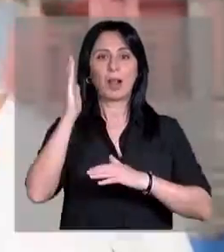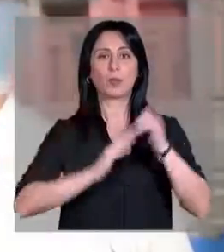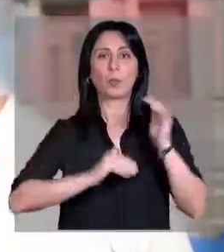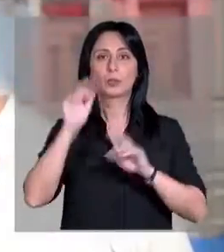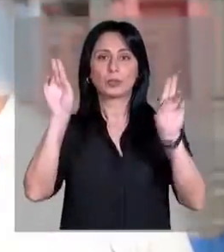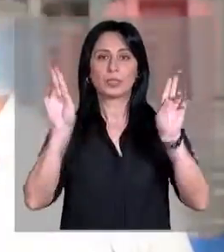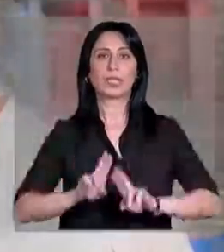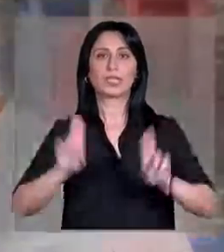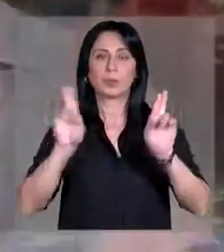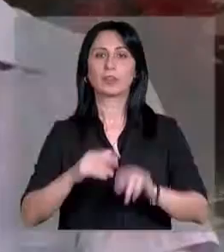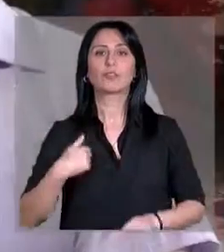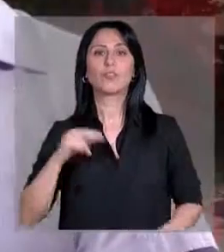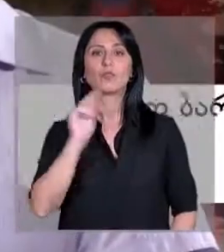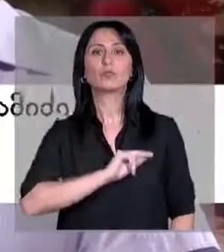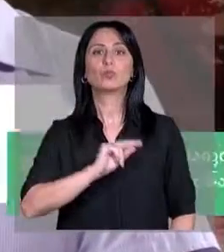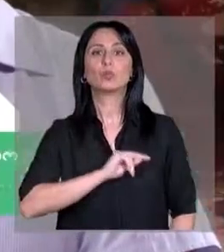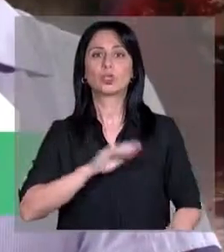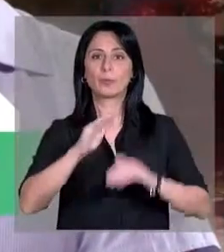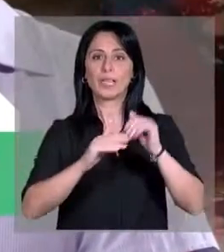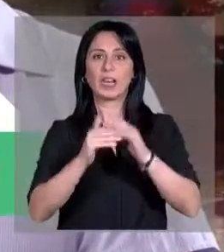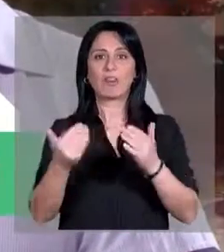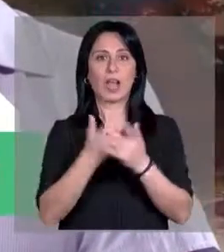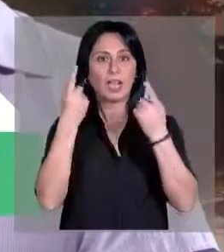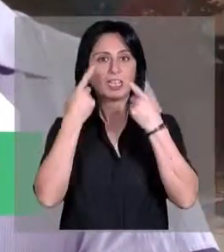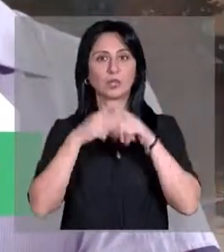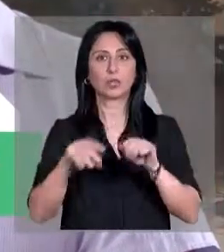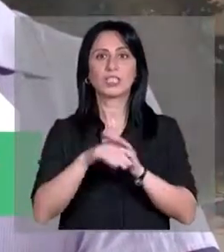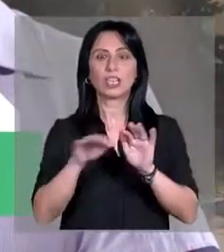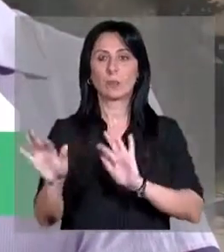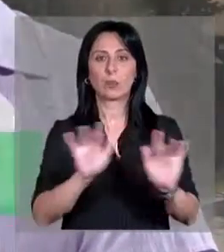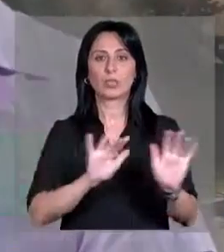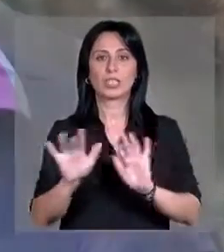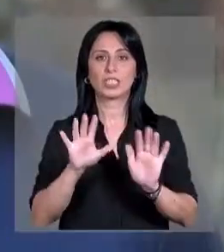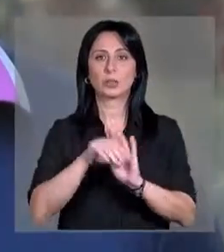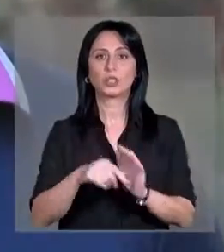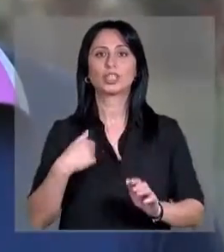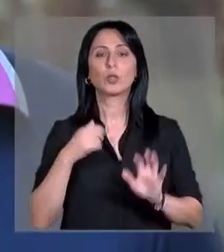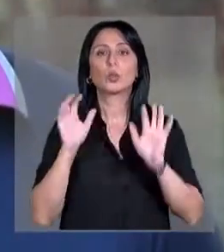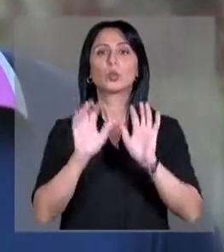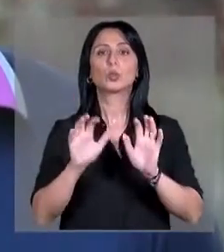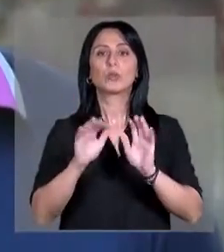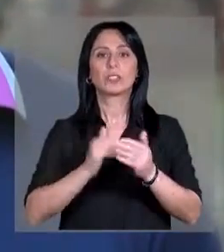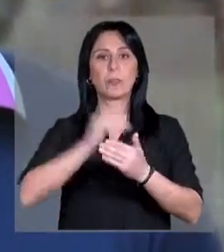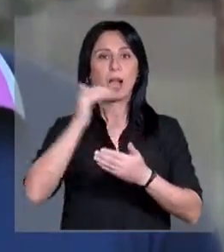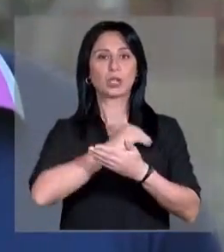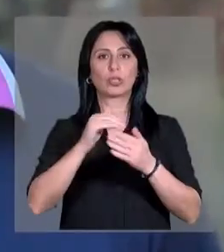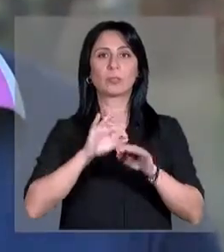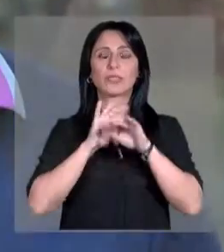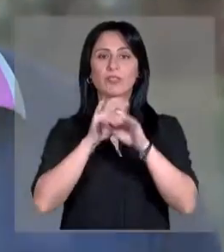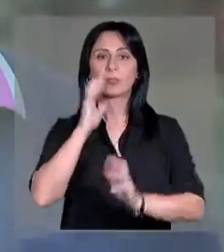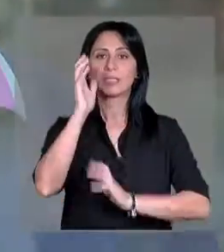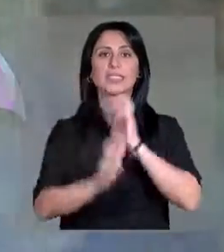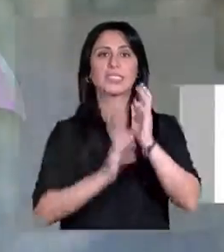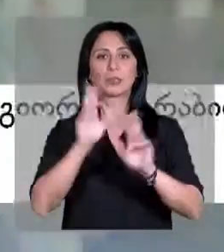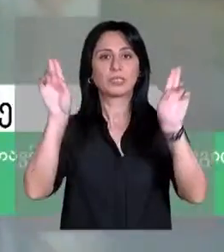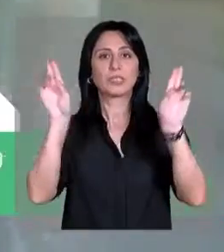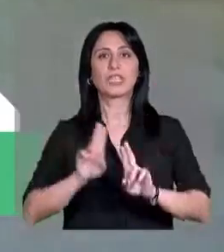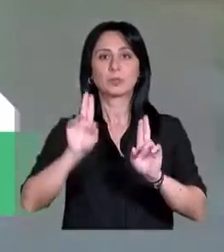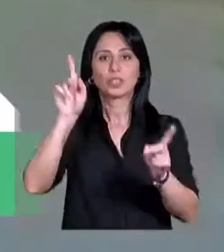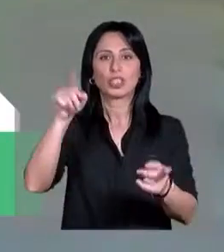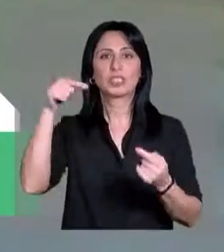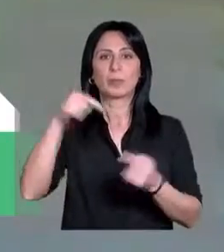მაღალ პროფესიულ სტანდარტებს. ჩვენ მუშაობთ და ნერგავთ ახალ ტექნოლოგიებს საარჩევნო პროცესებში. ჩვენ უზრუნველყოფთ და მაღალ დონეზე ვატარებთ